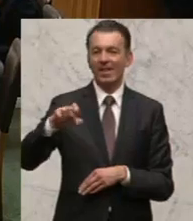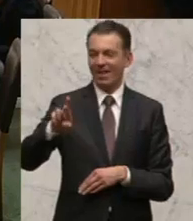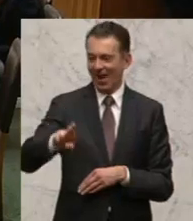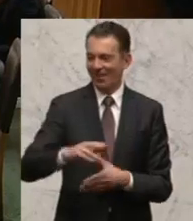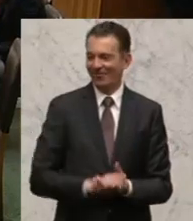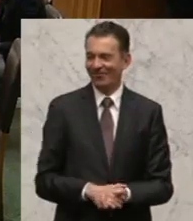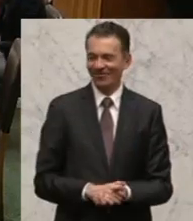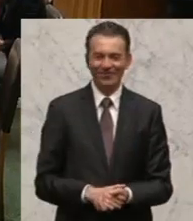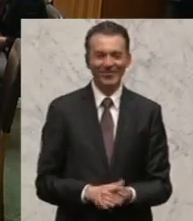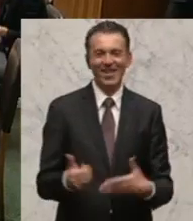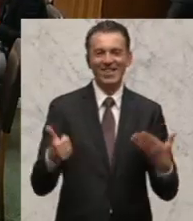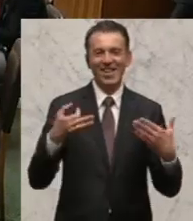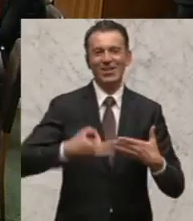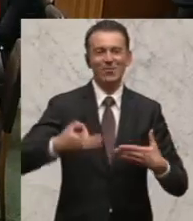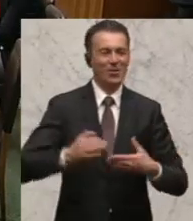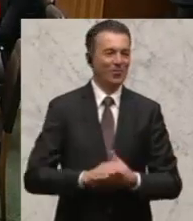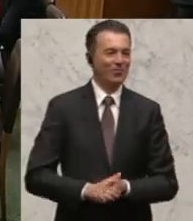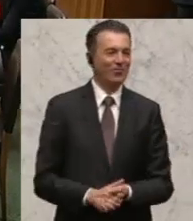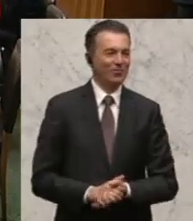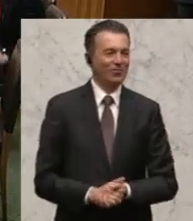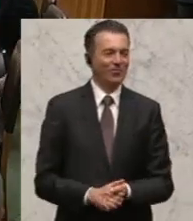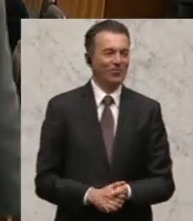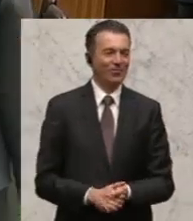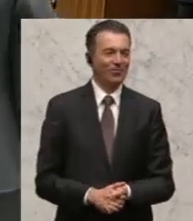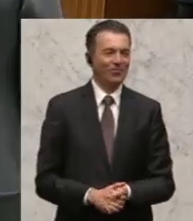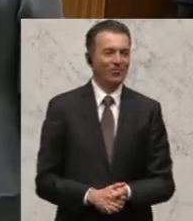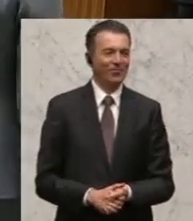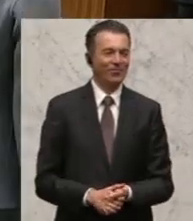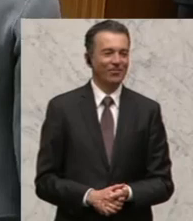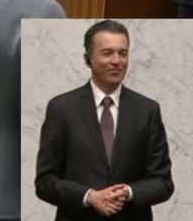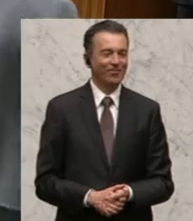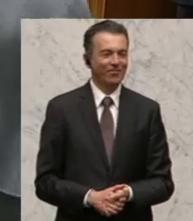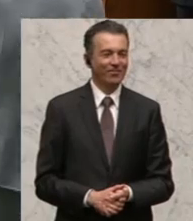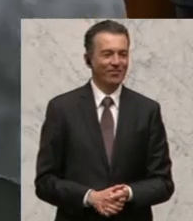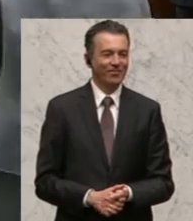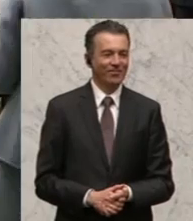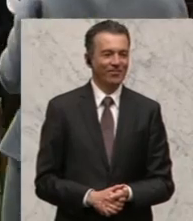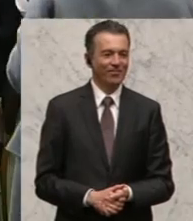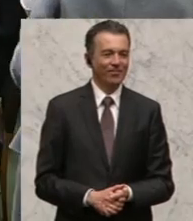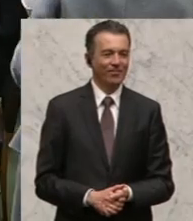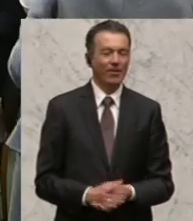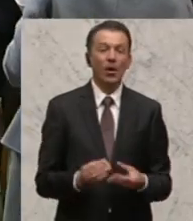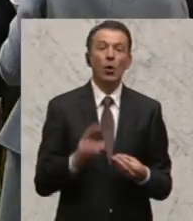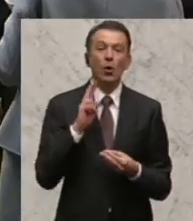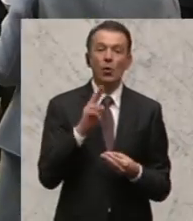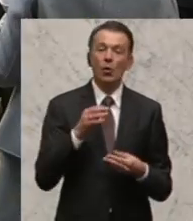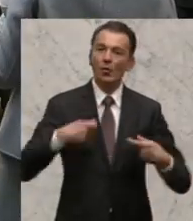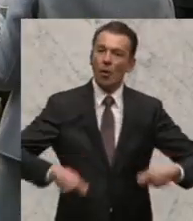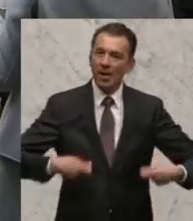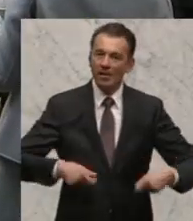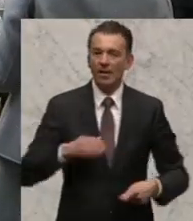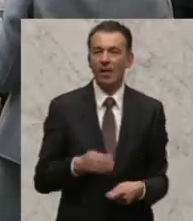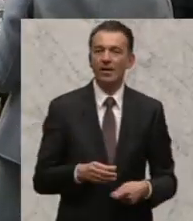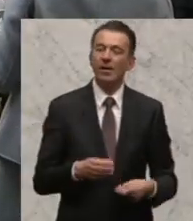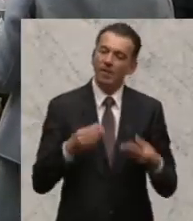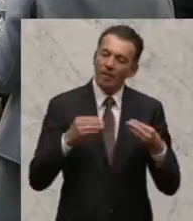der Bevölkerung erreichen. Der nächste Redner kommt vom Team Stronach, es ist Georg Vetter. Grüß Gott, Frau Präsidentin, verehrte